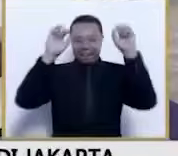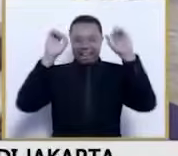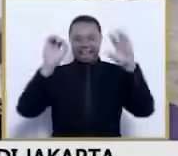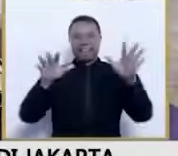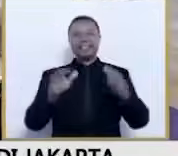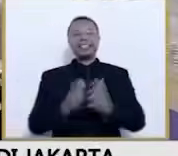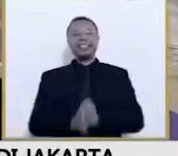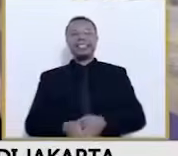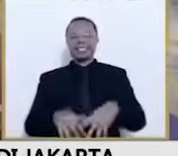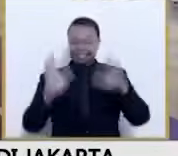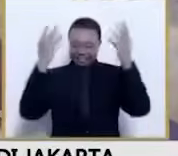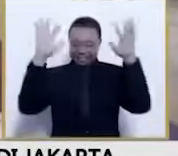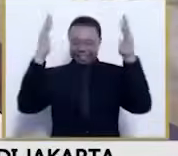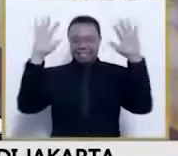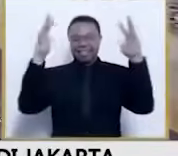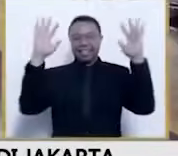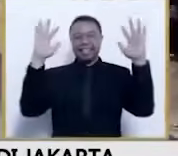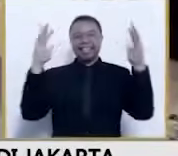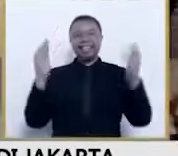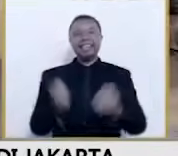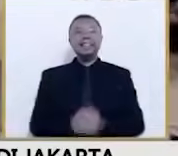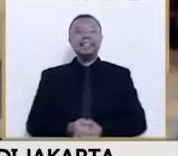wabarakatuh.